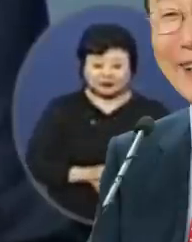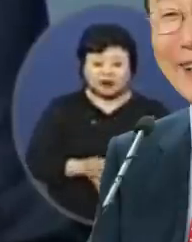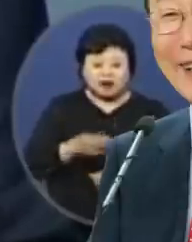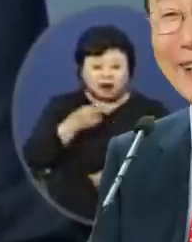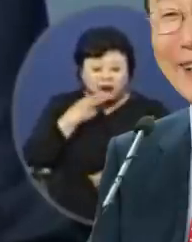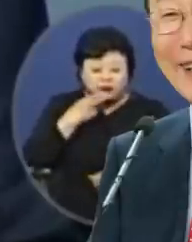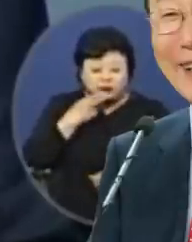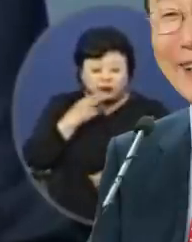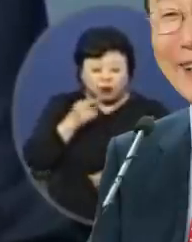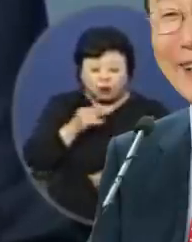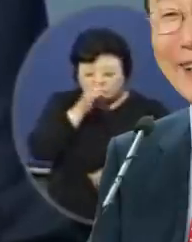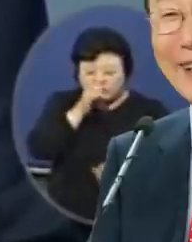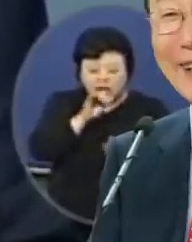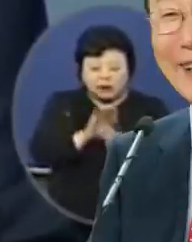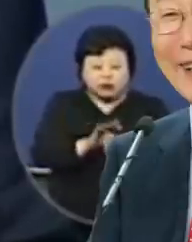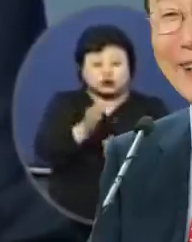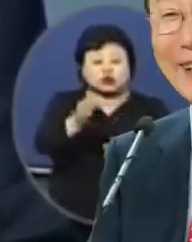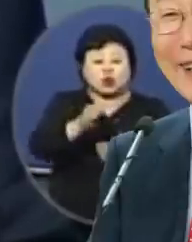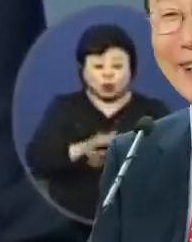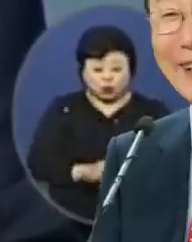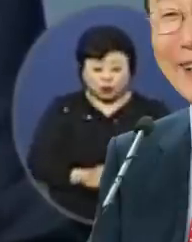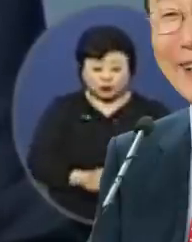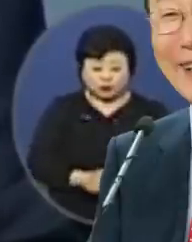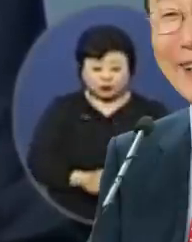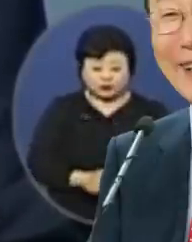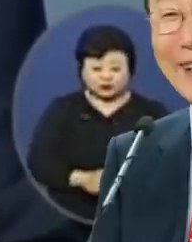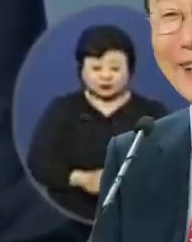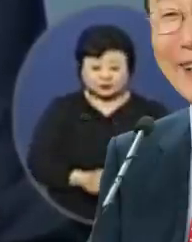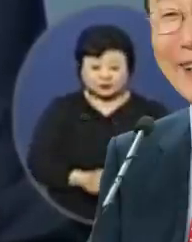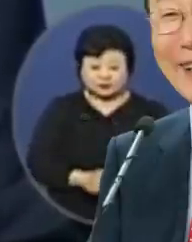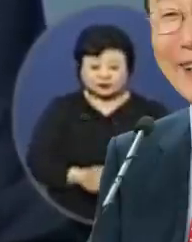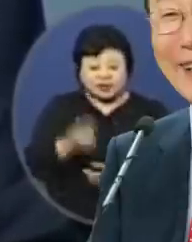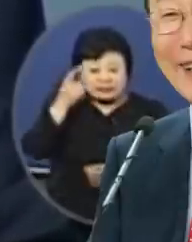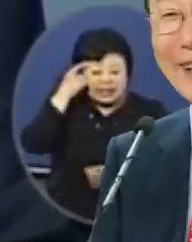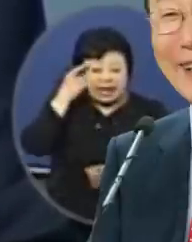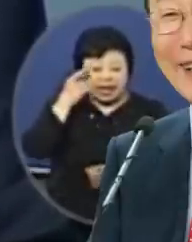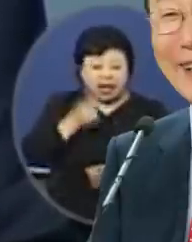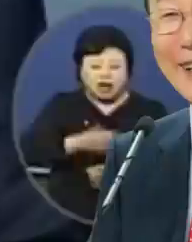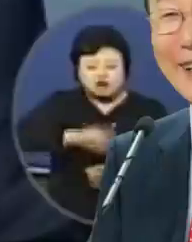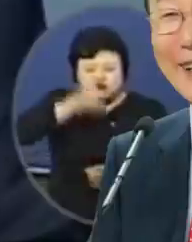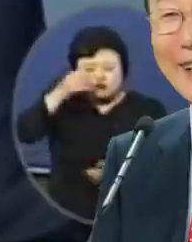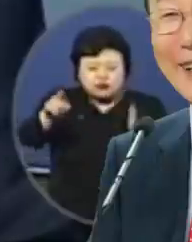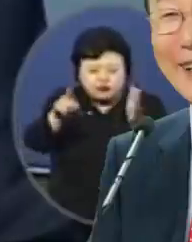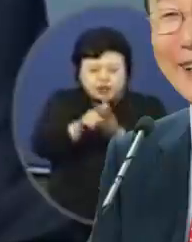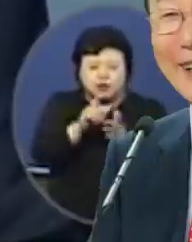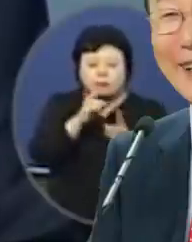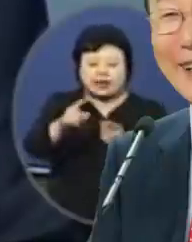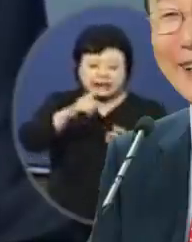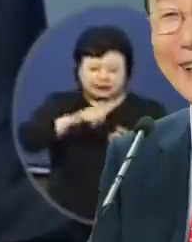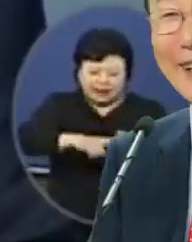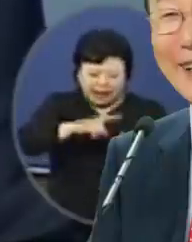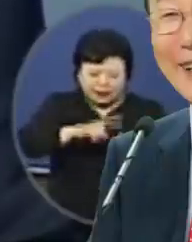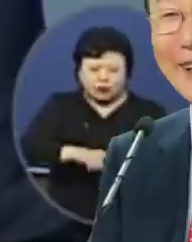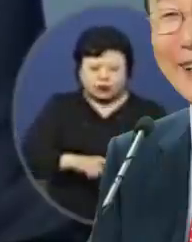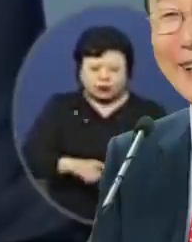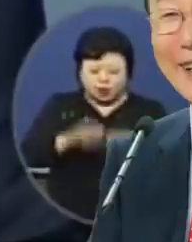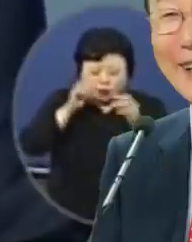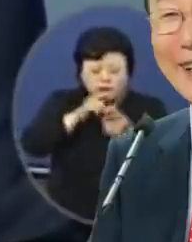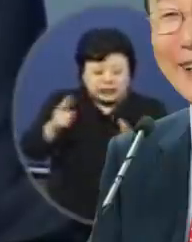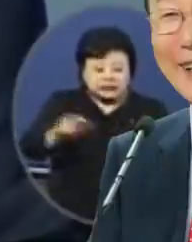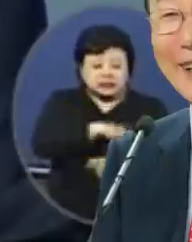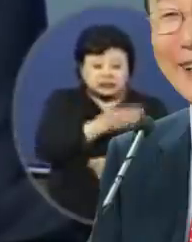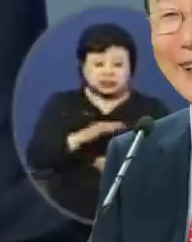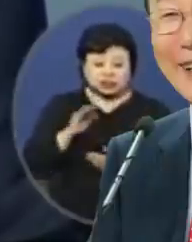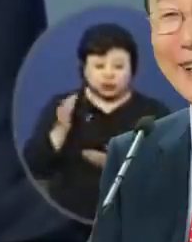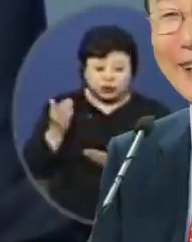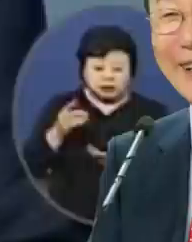없는 것조차도 있게 만들어 주시는 역사가 생기는 것입니다. 생각하고 꿈꾸고 믿고 말하면 그것이 눈에 안 보이는 능력이